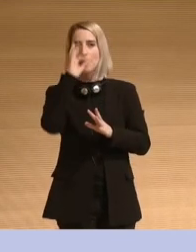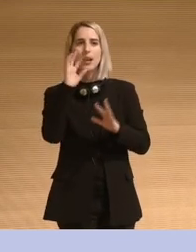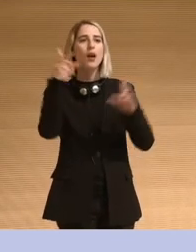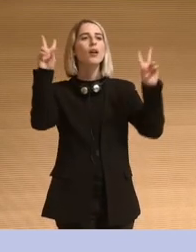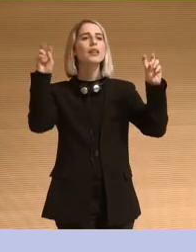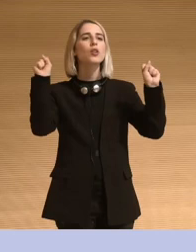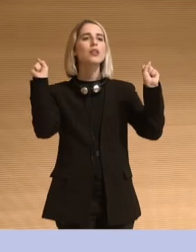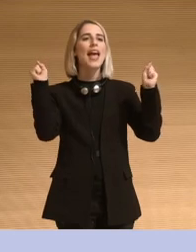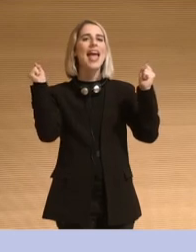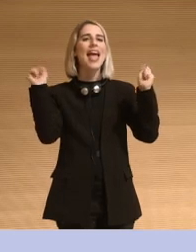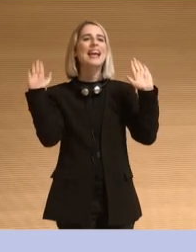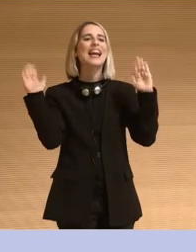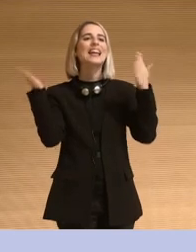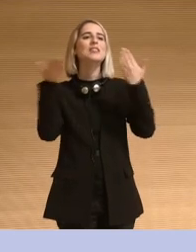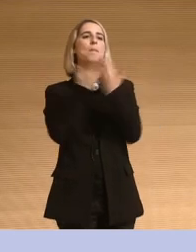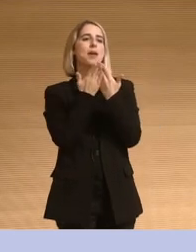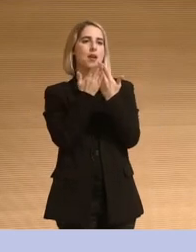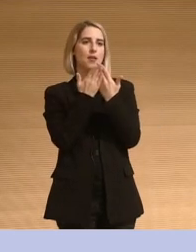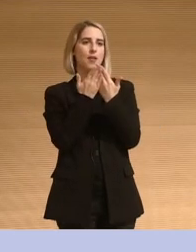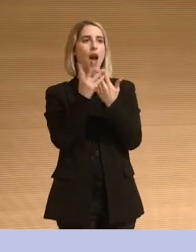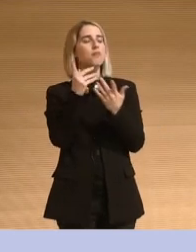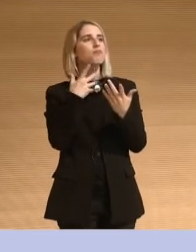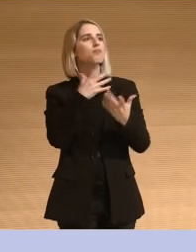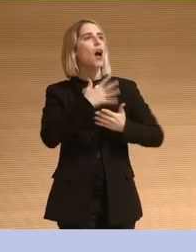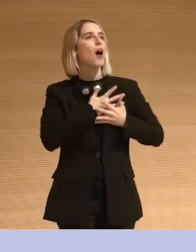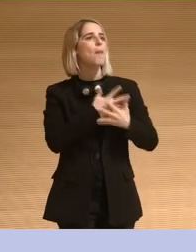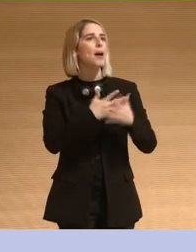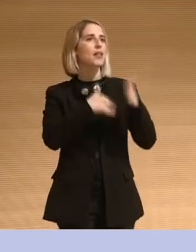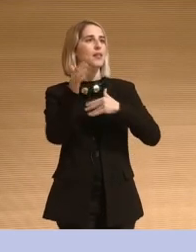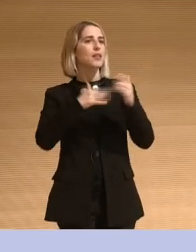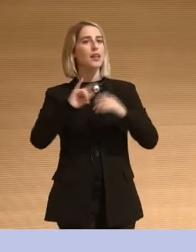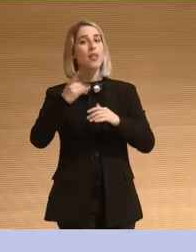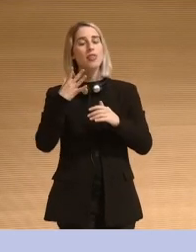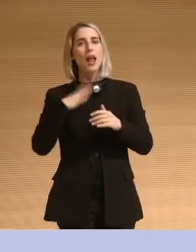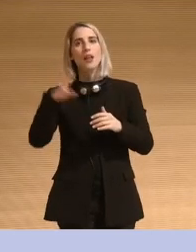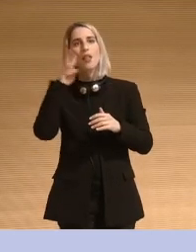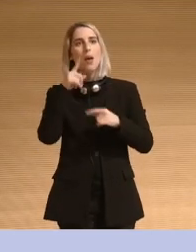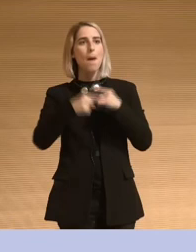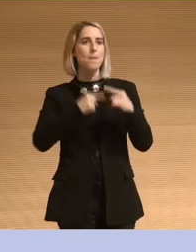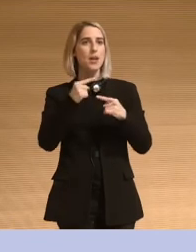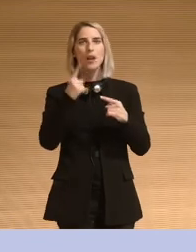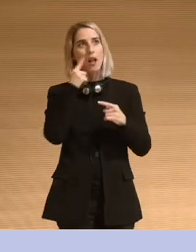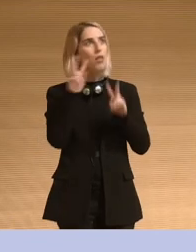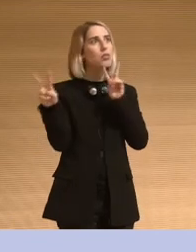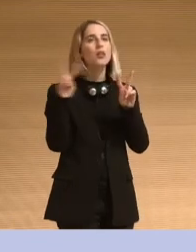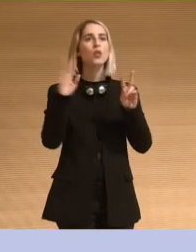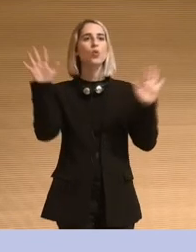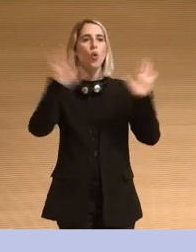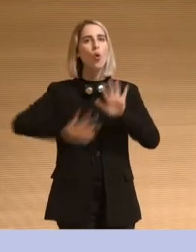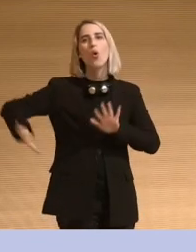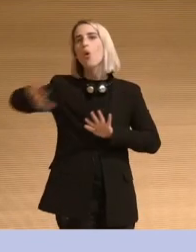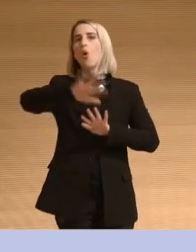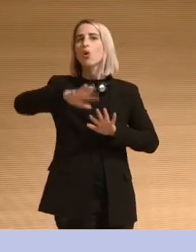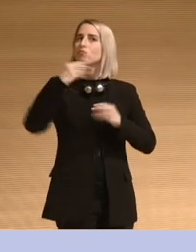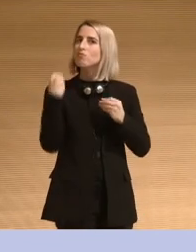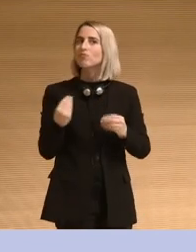πάει, αξίζει τον κόπο, είτε αγαπάτε την τέχνη, είτε θέλετε να ζήσετε την εμπειρία να βρεθείτε στο χώρο, πραγματικά αξίζει τον κόπο.